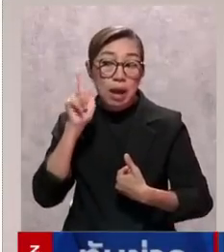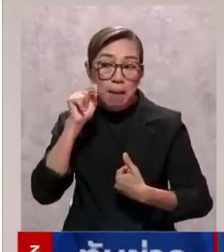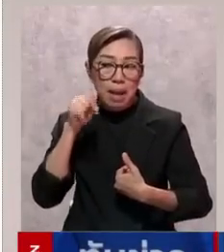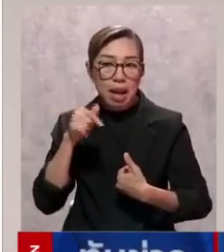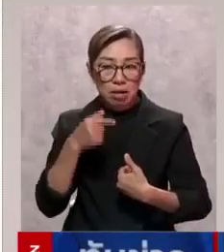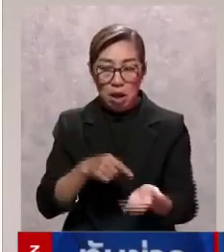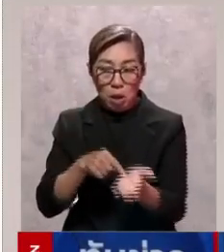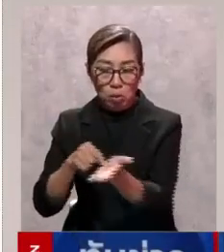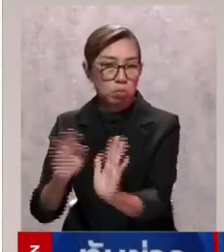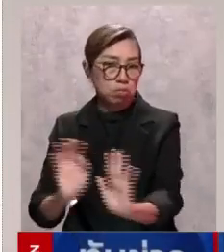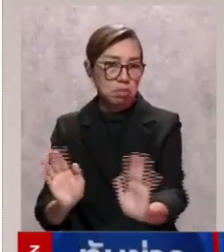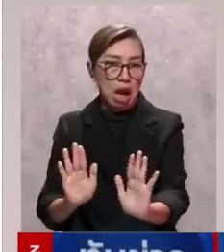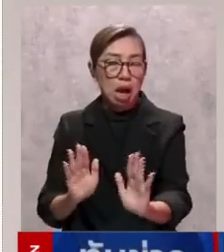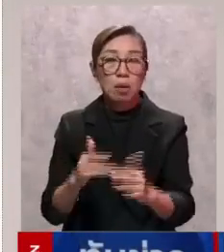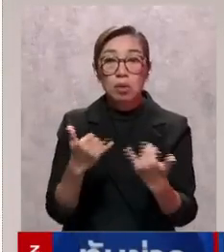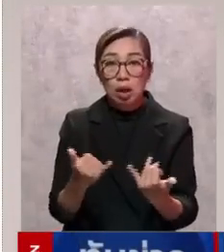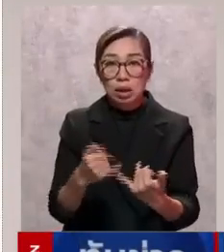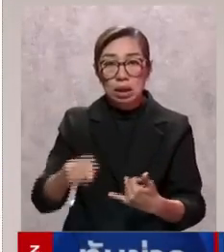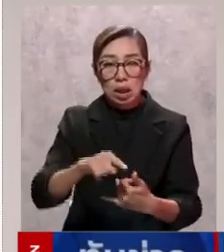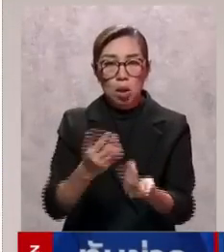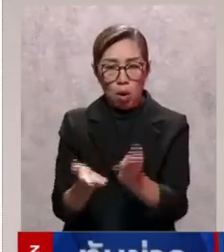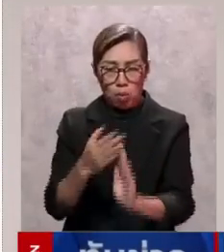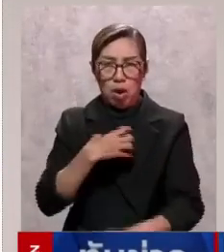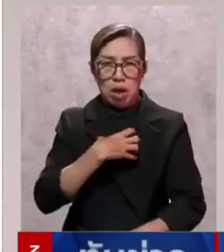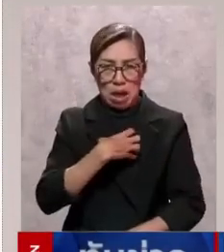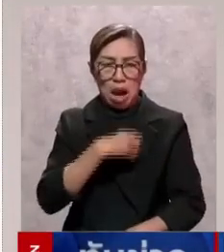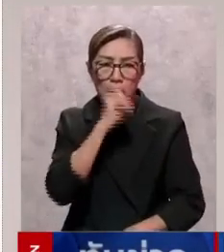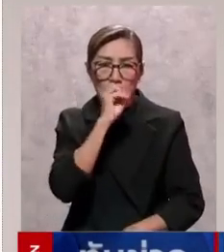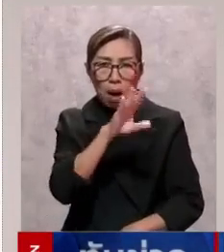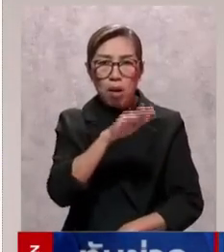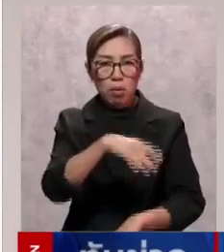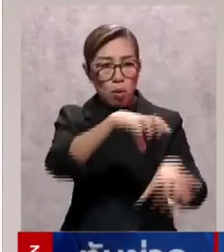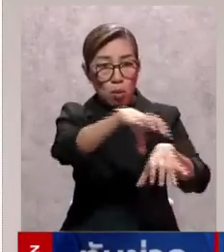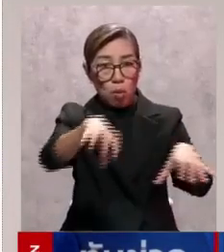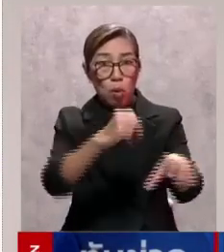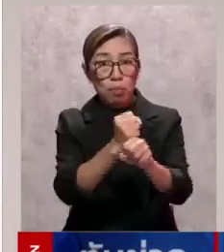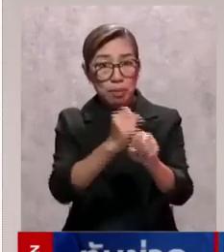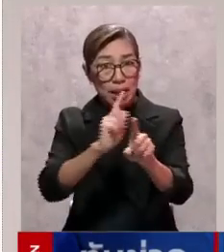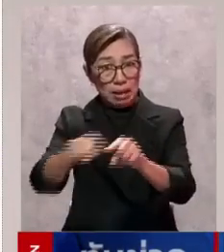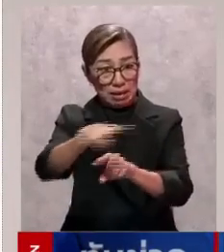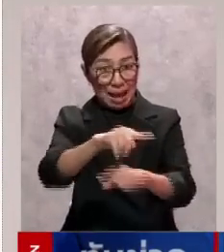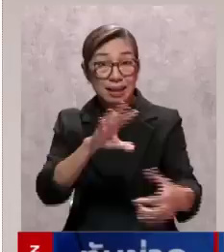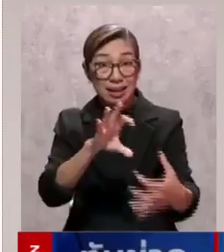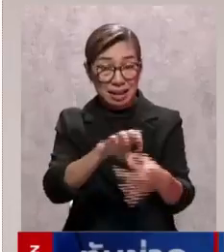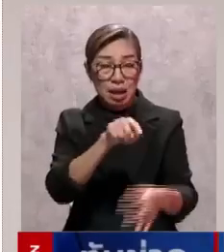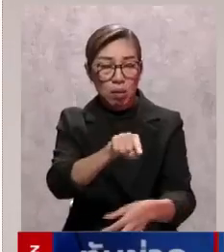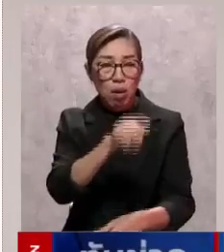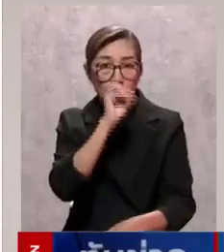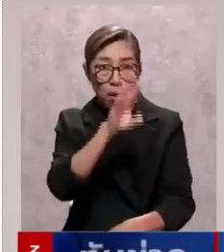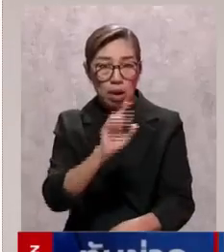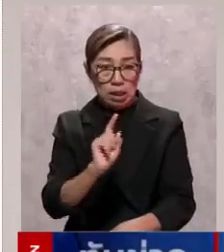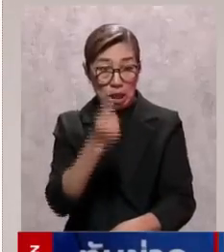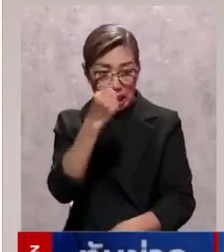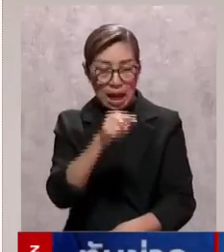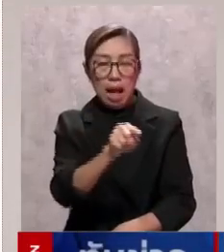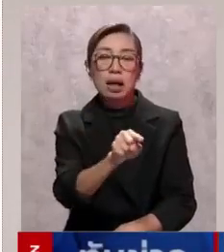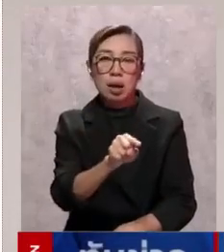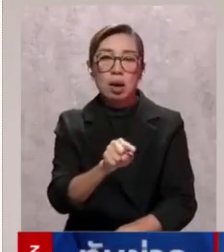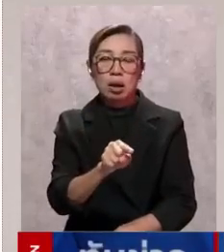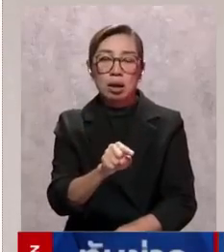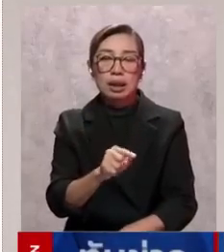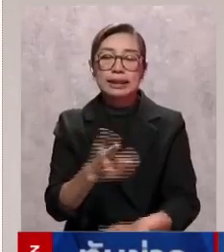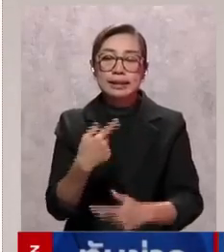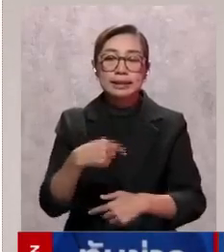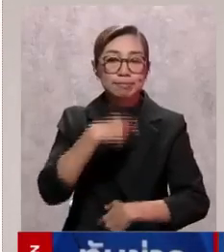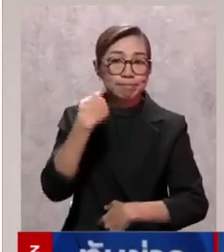ม่ค่ะแล้วสารที่ครอบครัวอยากจะส่งไปถึงทุกๆหน่วยงานที่เกี่ยวข้องกับเรื่องนี้นะคะก่อนอื่นเนี่ยขอบคุณน้ำใจจากก